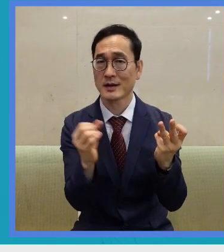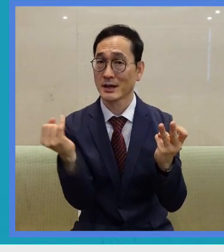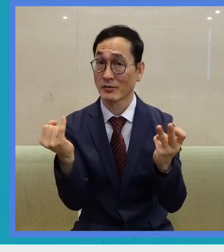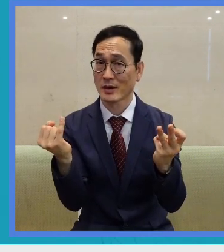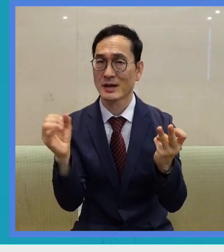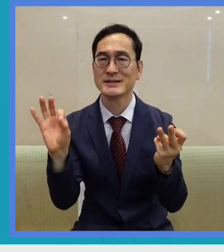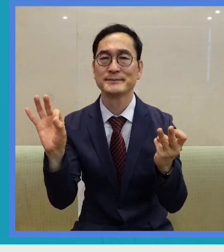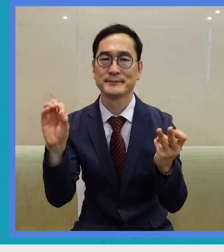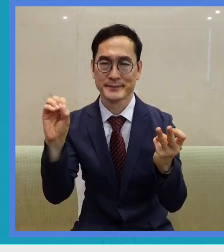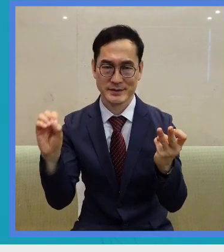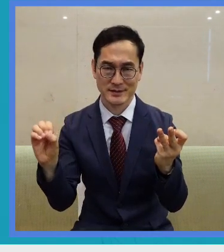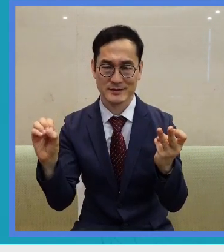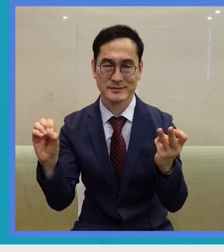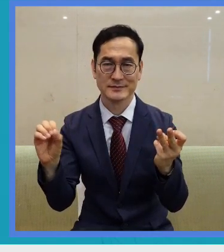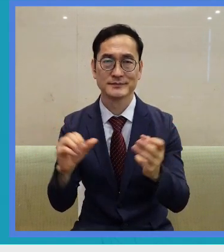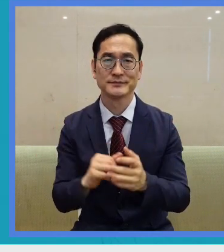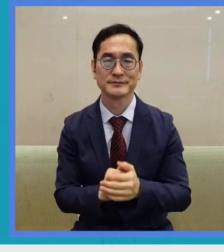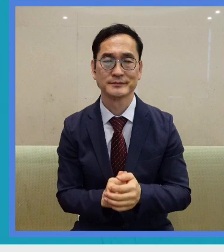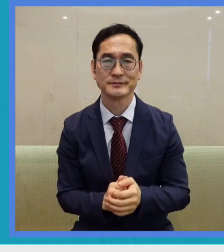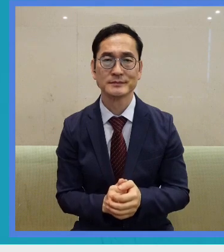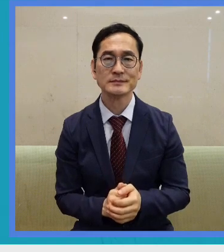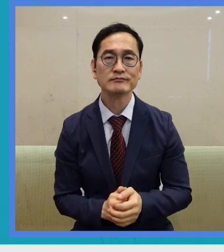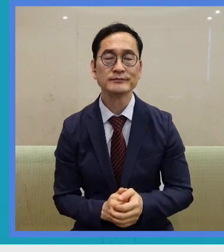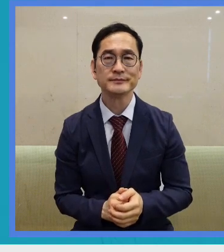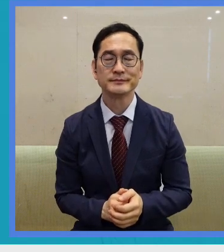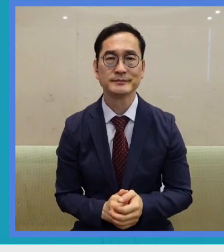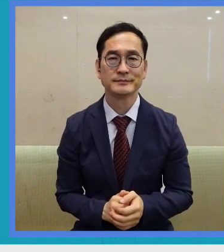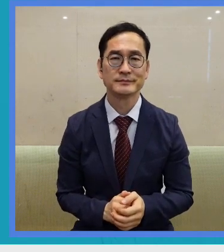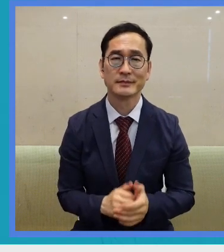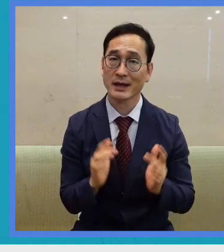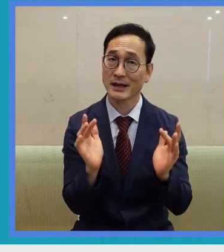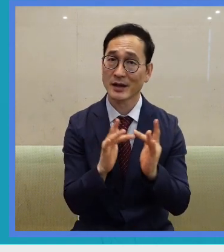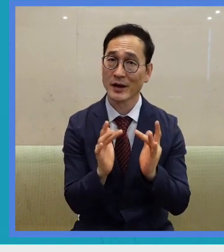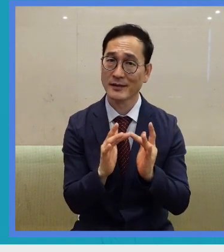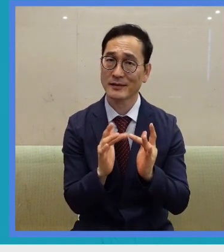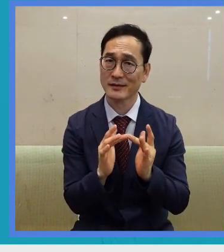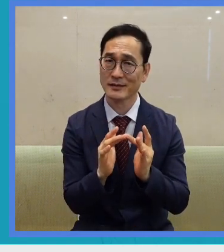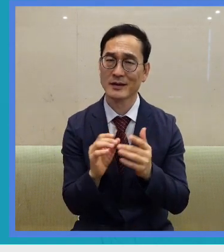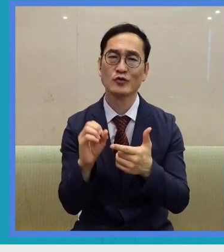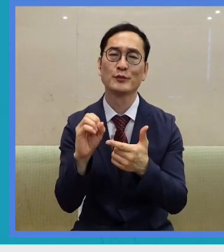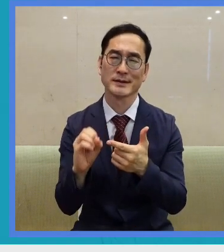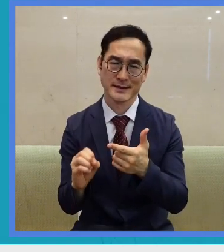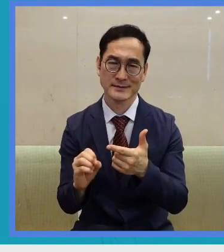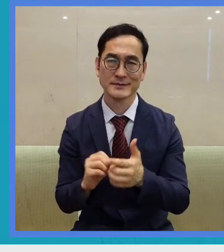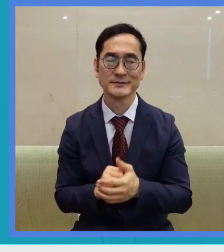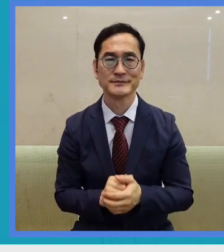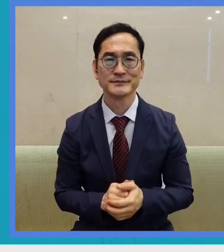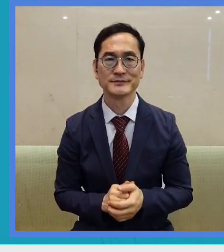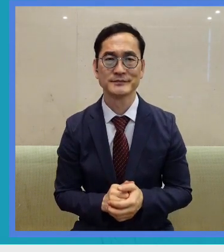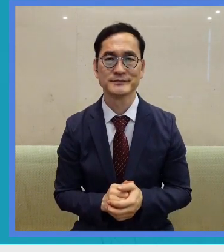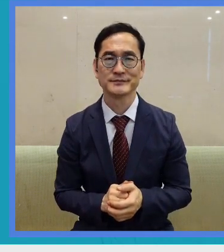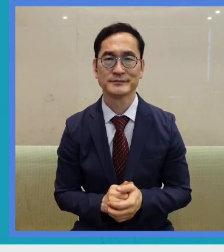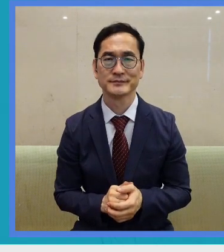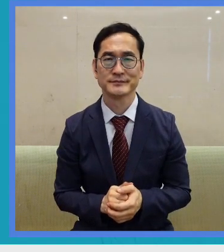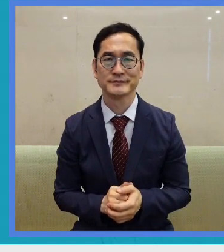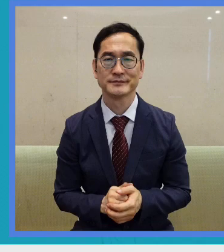학생들은 10% 정도로 보고를 했고, 그다음에 인터넷 같은 경우도 6%가 중독이 됐다라고 이야기를 합니다.